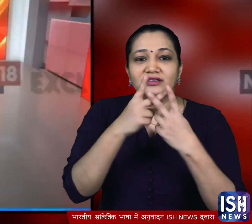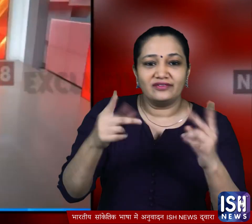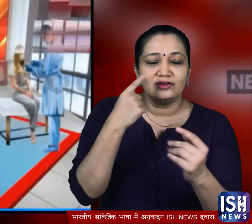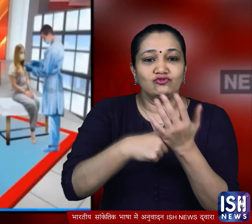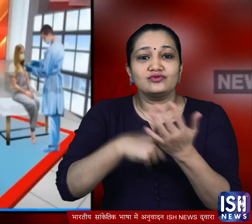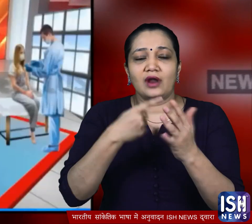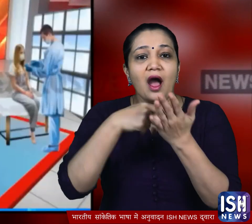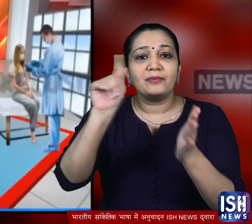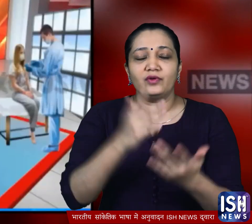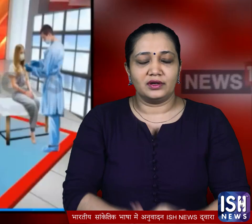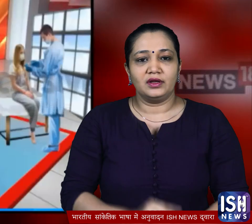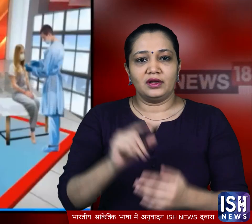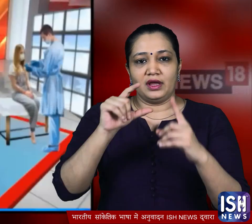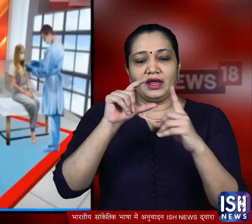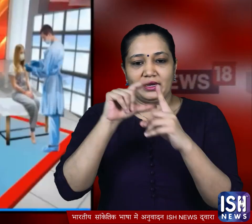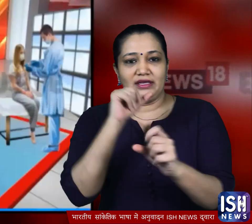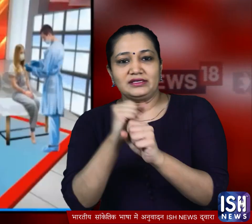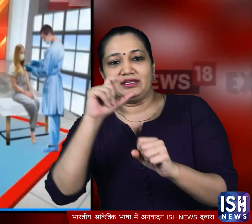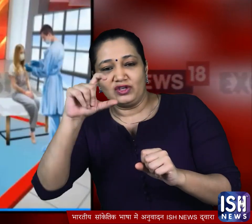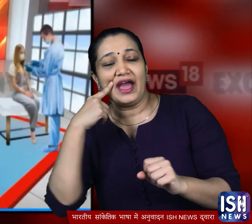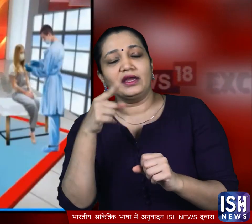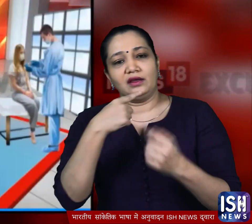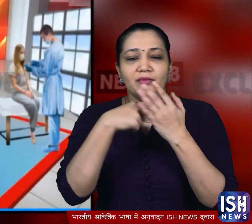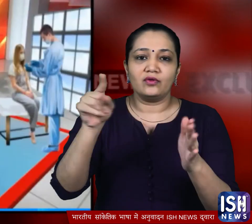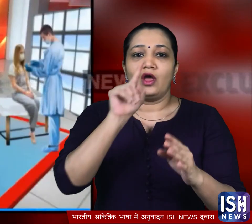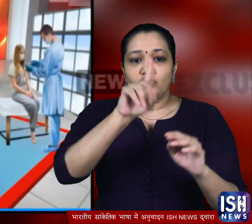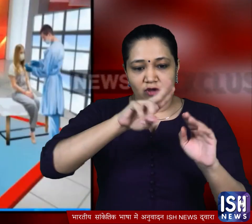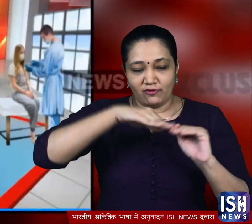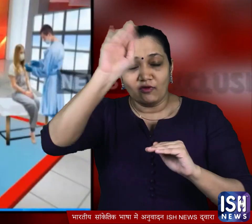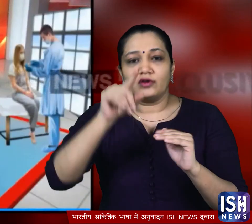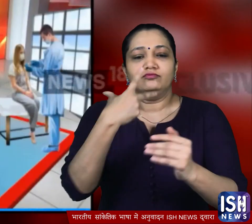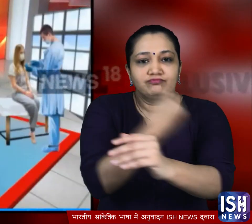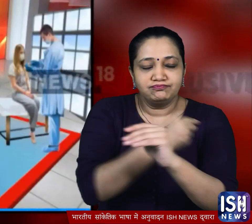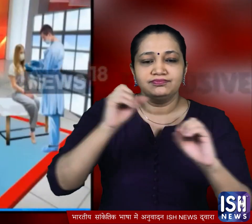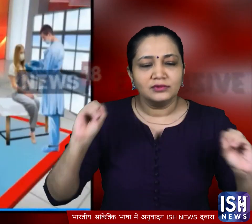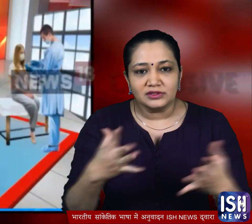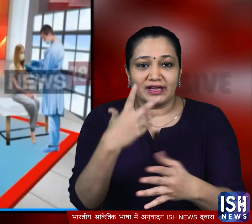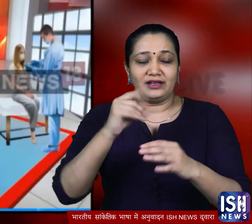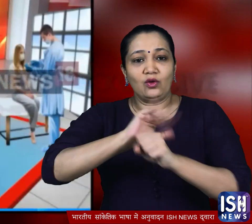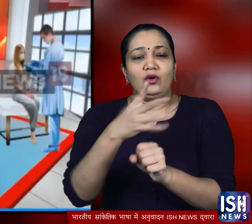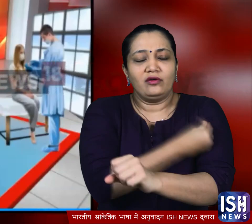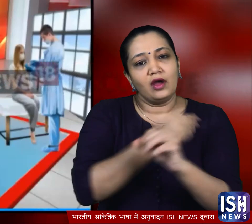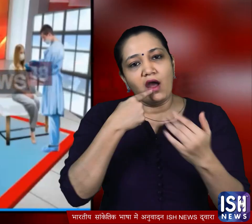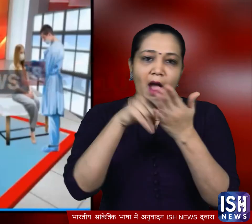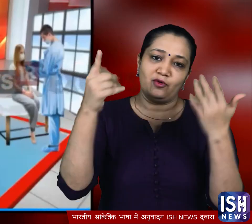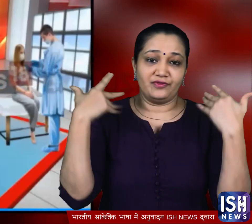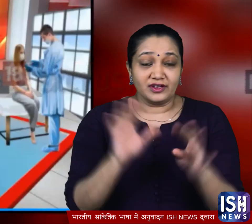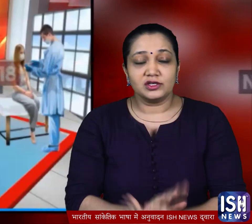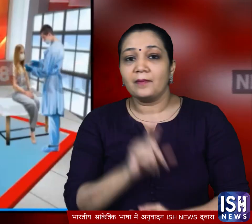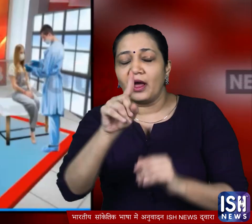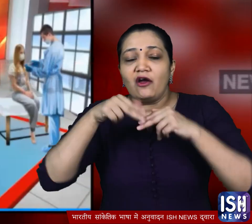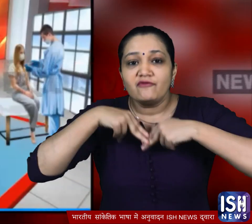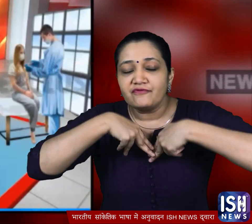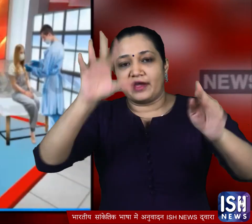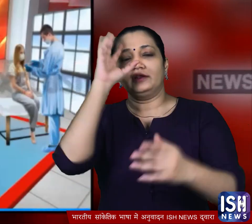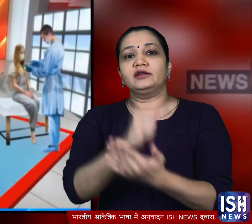टीकों के इस्तेमाल को मंजूरी देने वाली संस्था DCGI ने 12 साल से ज्यादा उम्र के बच्चों को कोरोना वैक्सीन लगाने की मंजूरी दे दी। हालांकि इस पर